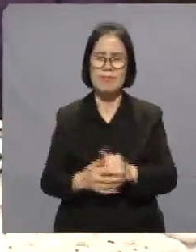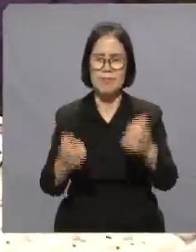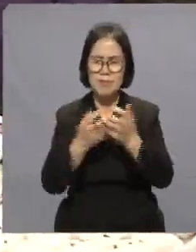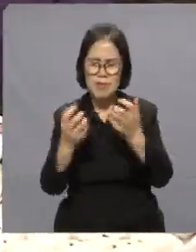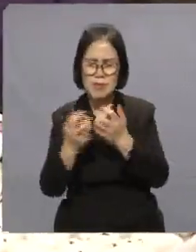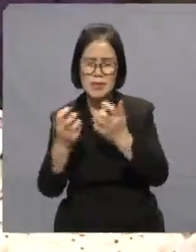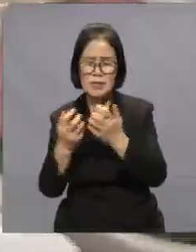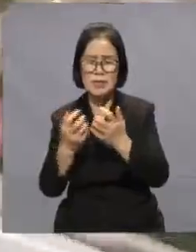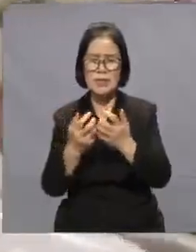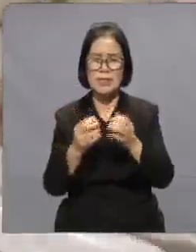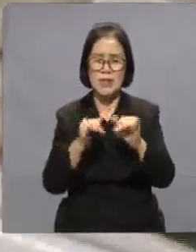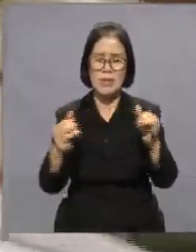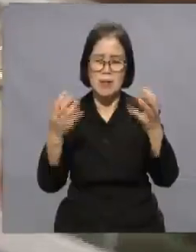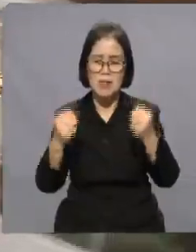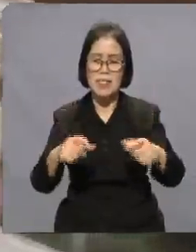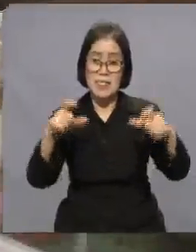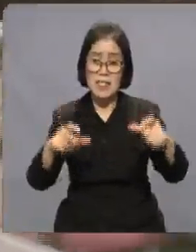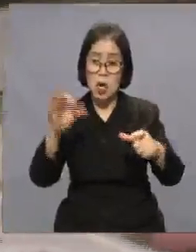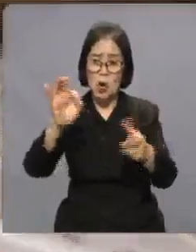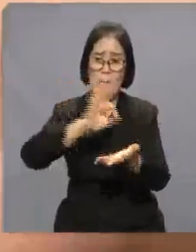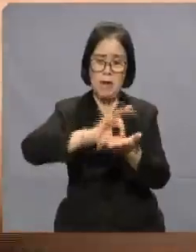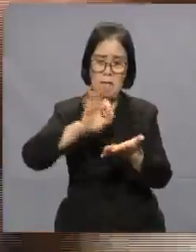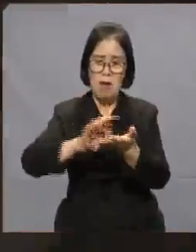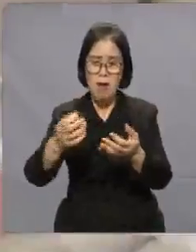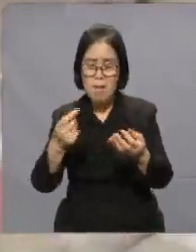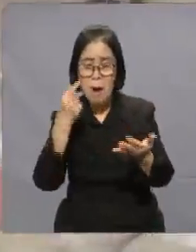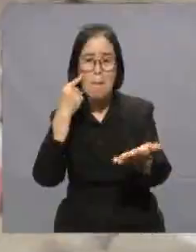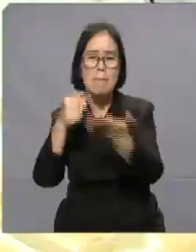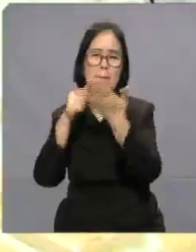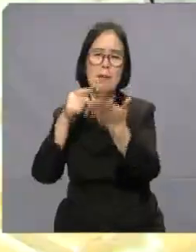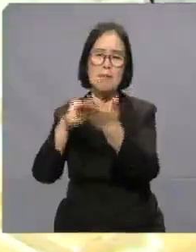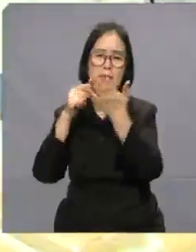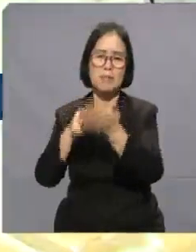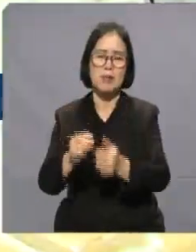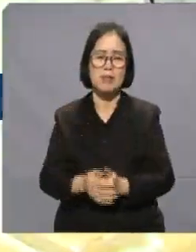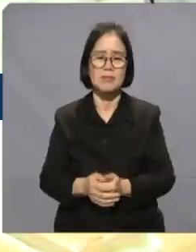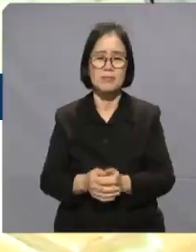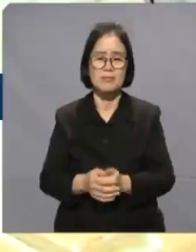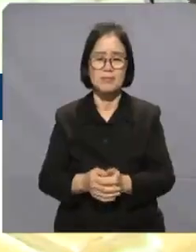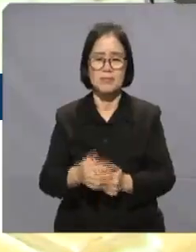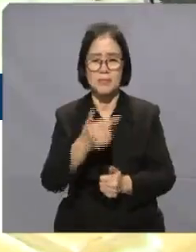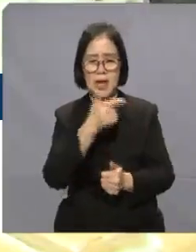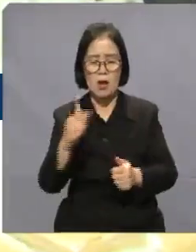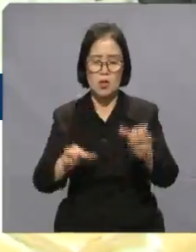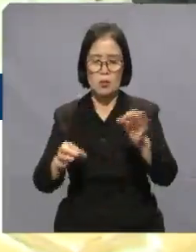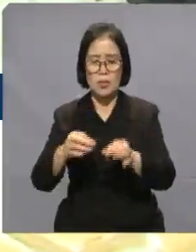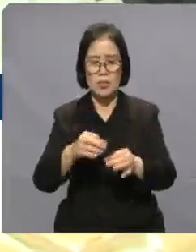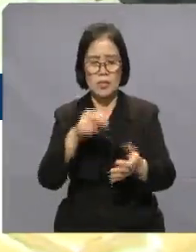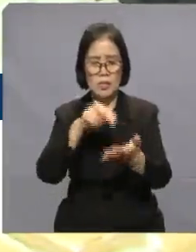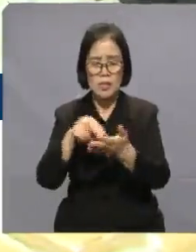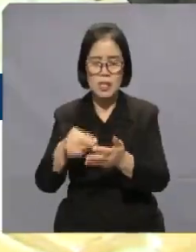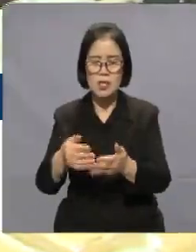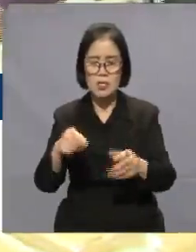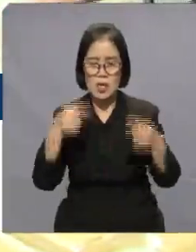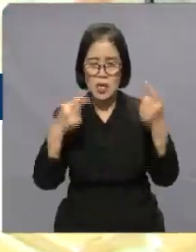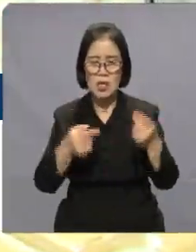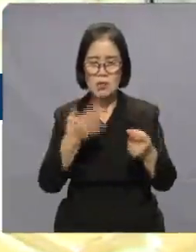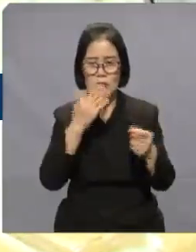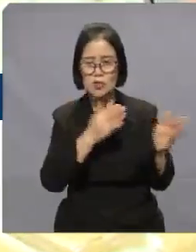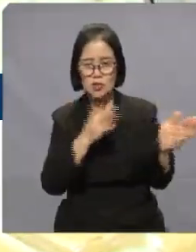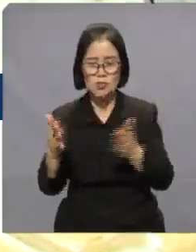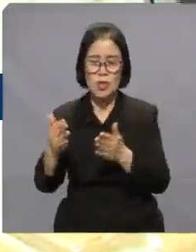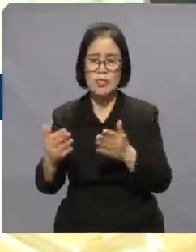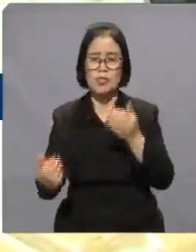발길만큼 지역화폐를 쓰는 손길도 늘었습니다. 대형 쇼핑센터에서 설날 음식을 준비할 수